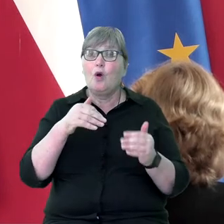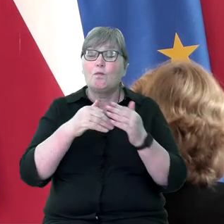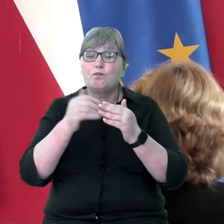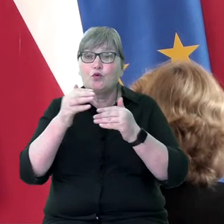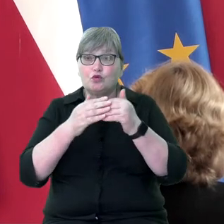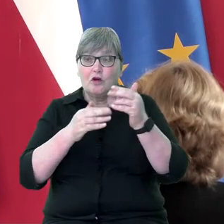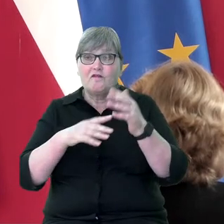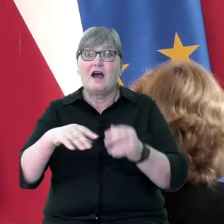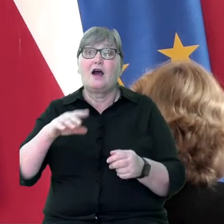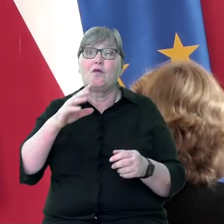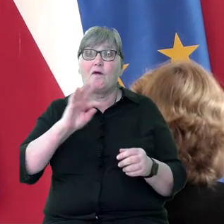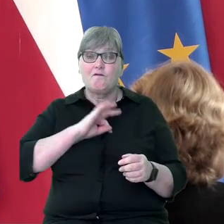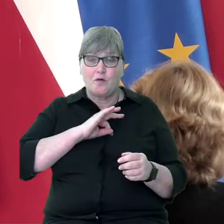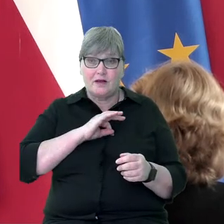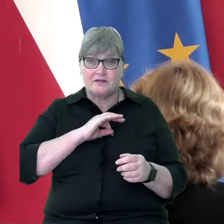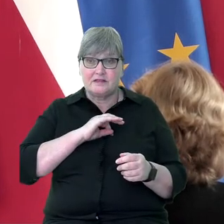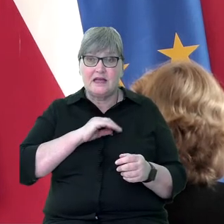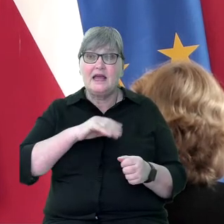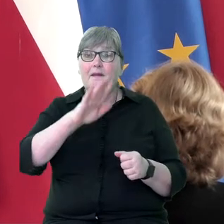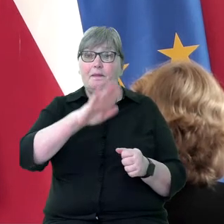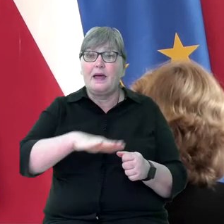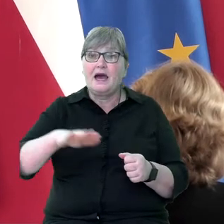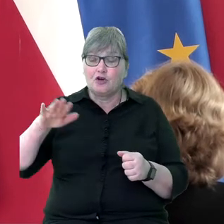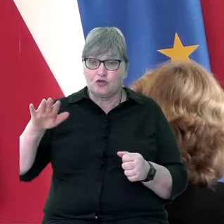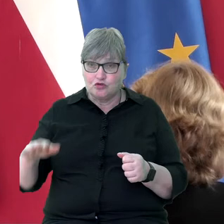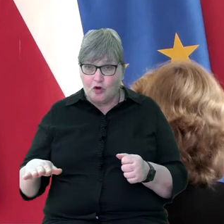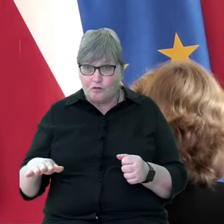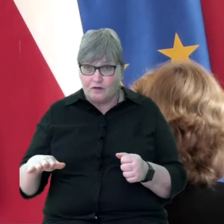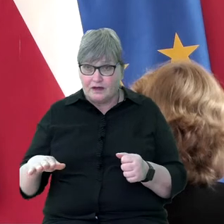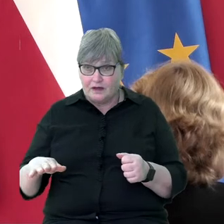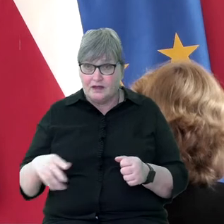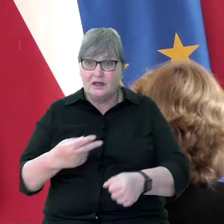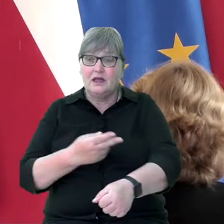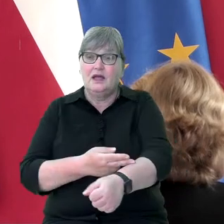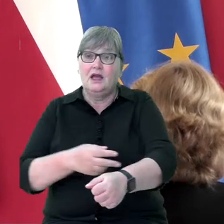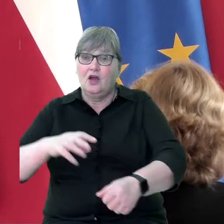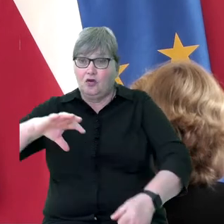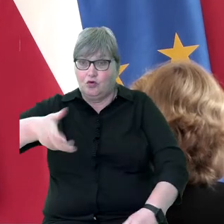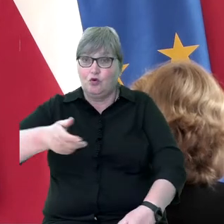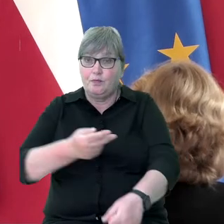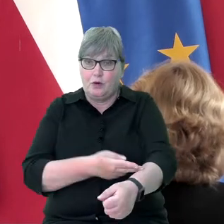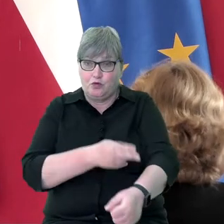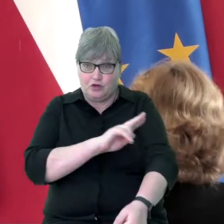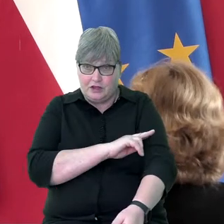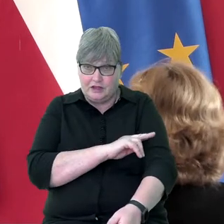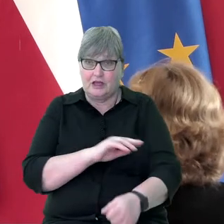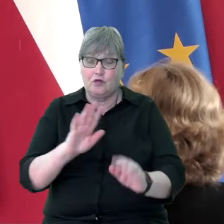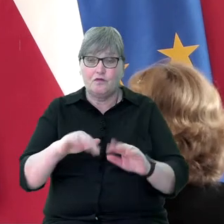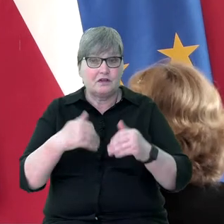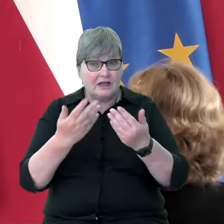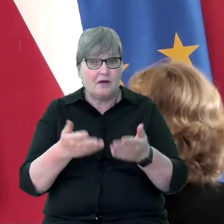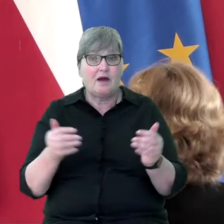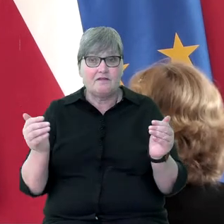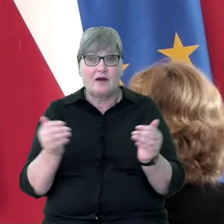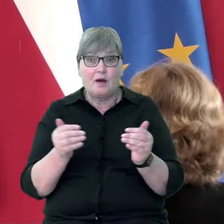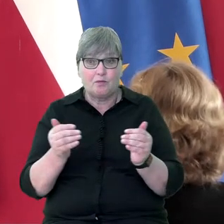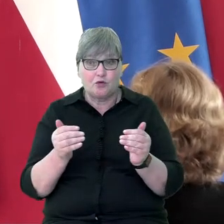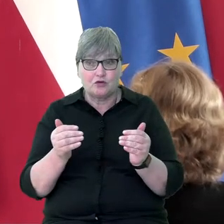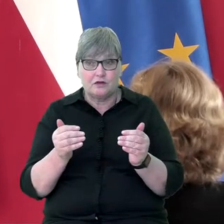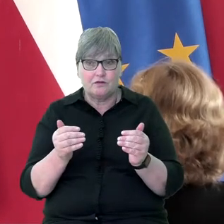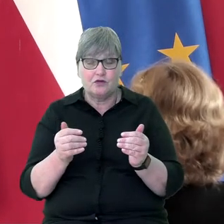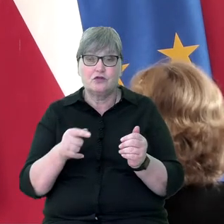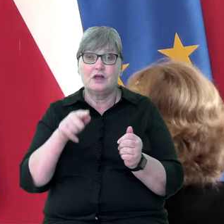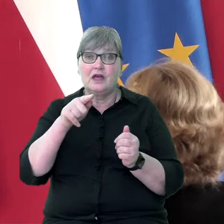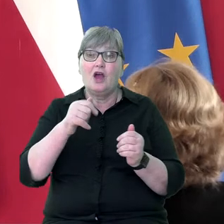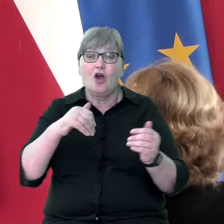Cywilnej w polskiej administracji państwowej. Czyniła zadość konieczności i potrzebie chwili związanej z odbudową